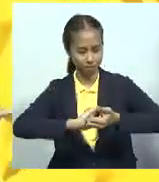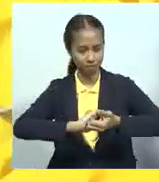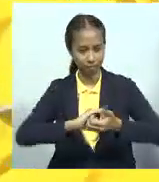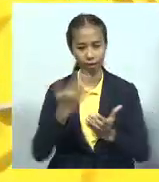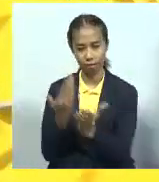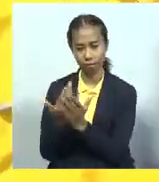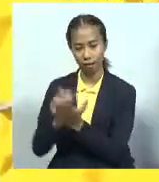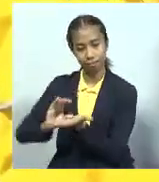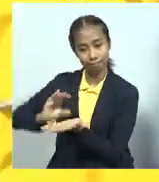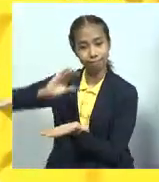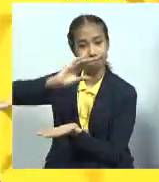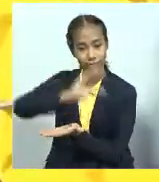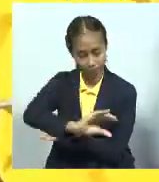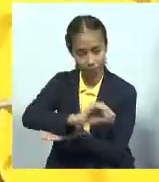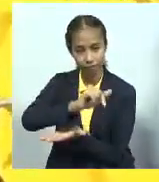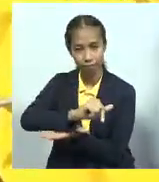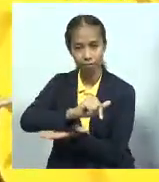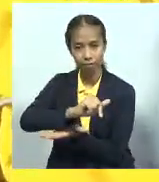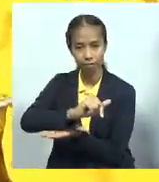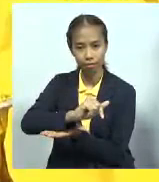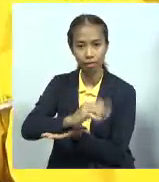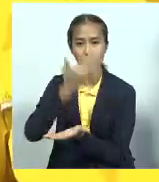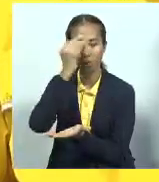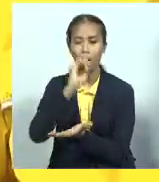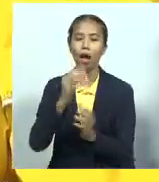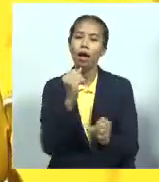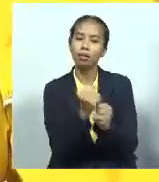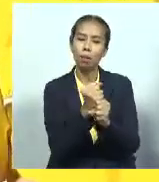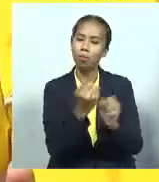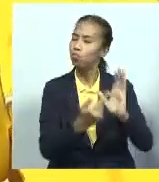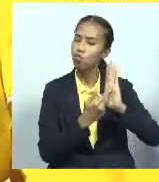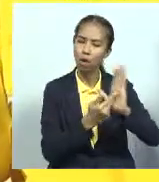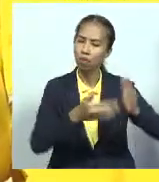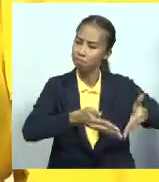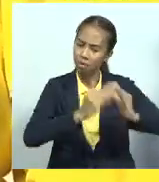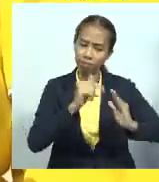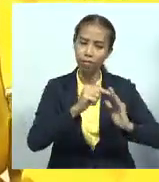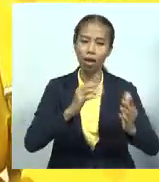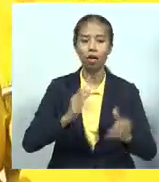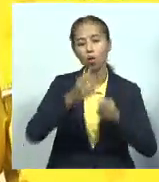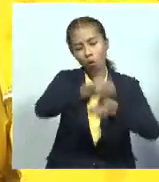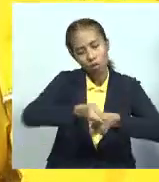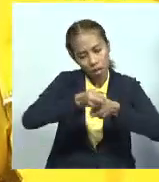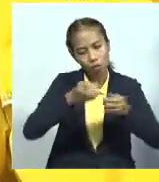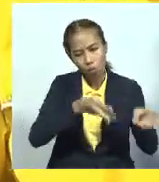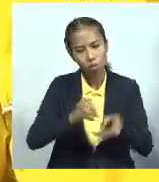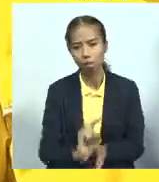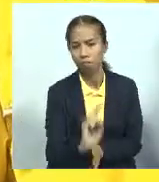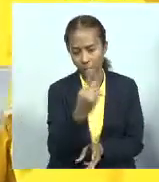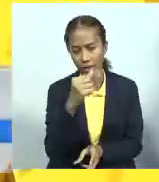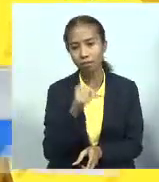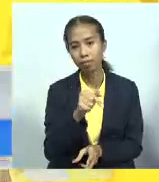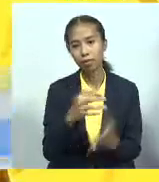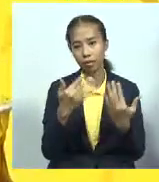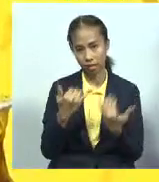งินมาเนี่ยครับ13ล้านเพื่อที่จะมาสร้างต้นแบบของความสำเร็จก็คือเกษตรทฤษฎีใหม่ประยุกต์โคกหนองนาโมเดลซึ่งอา